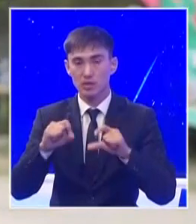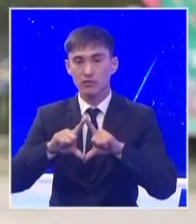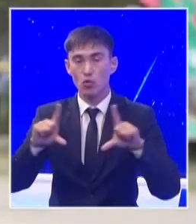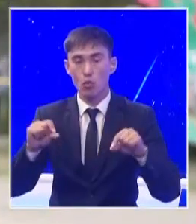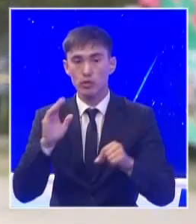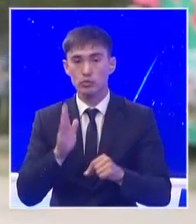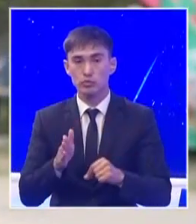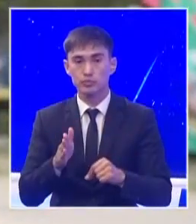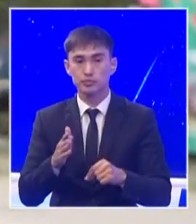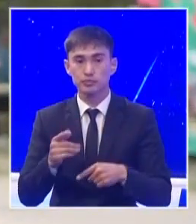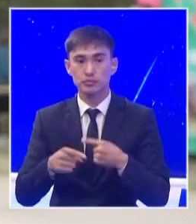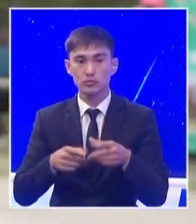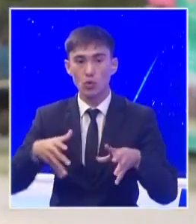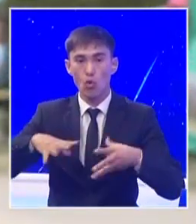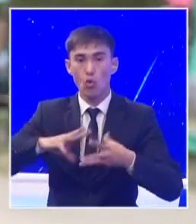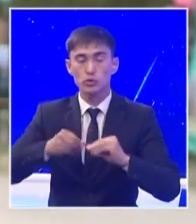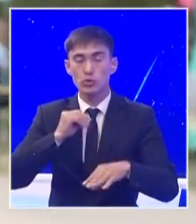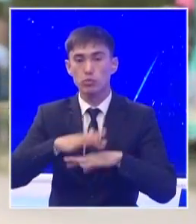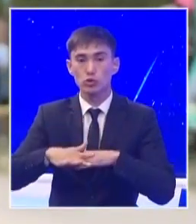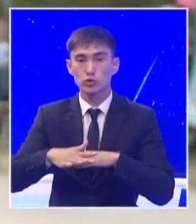комплекса общей площадью